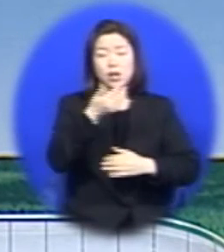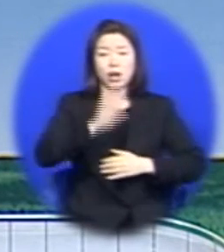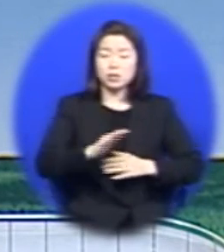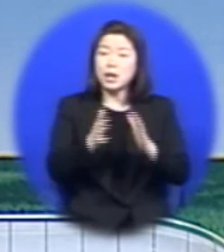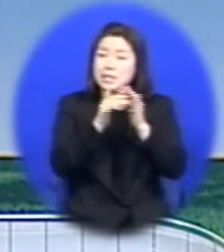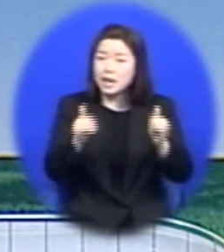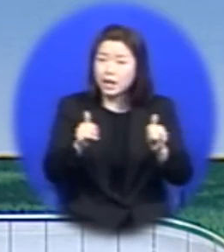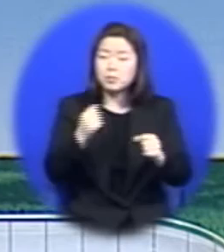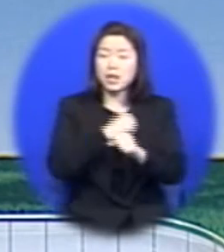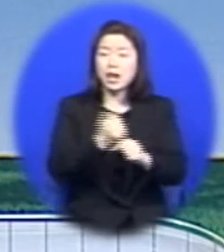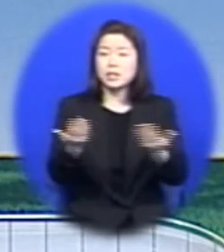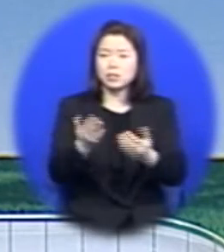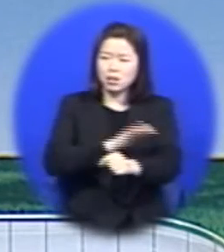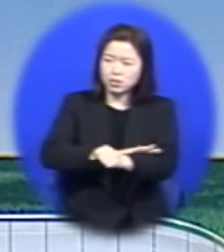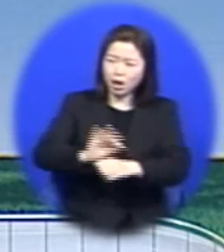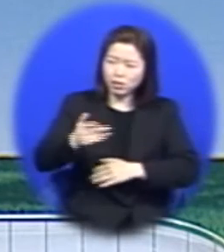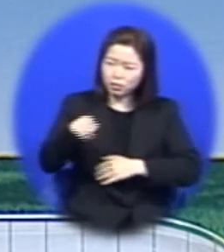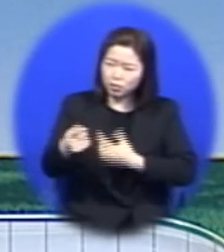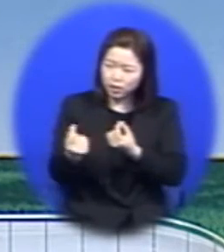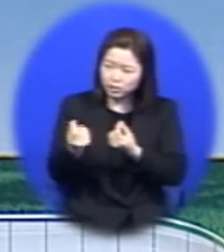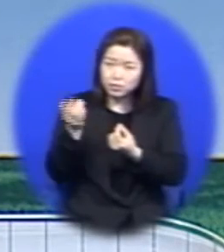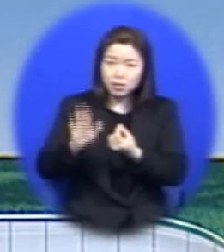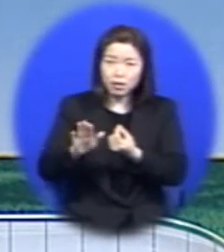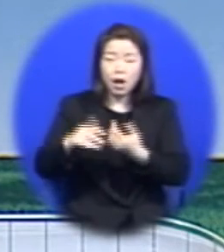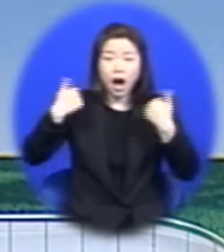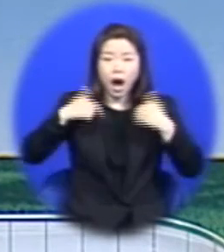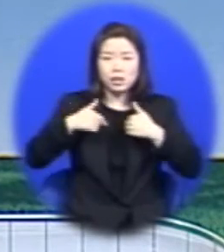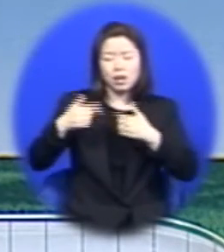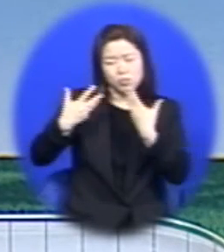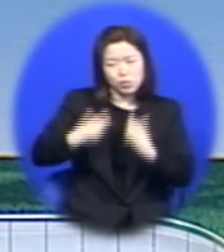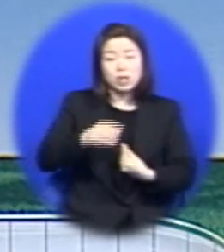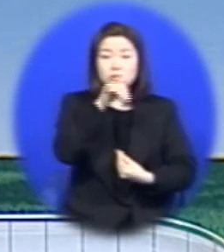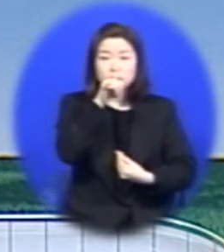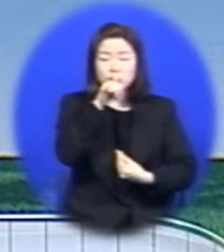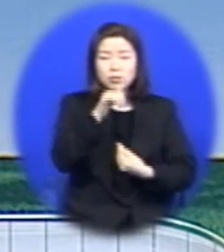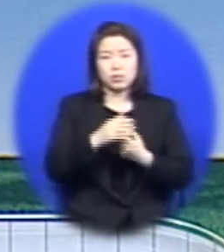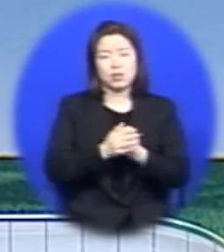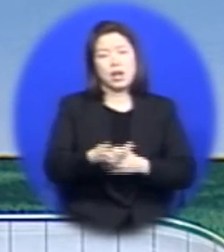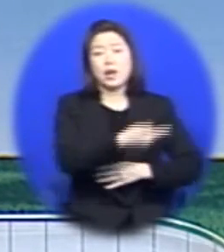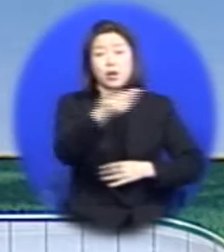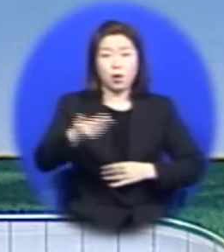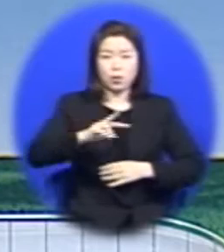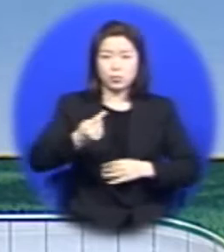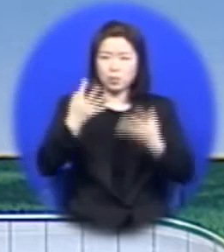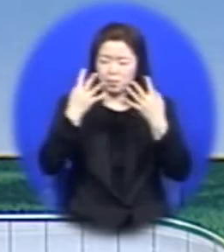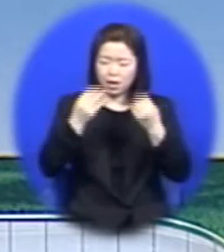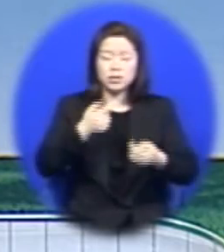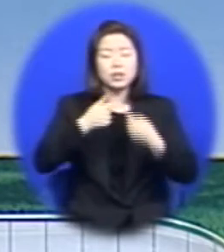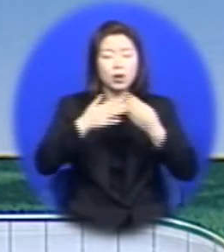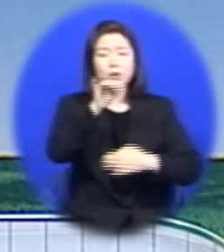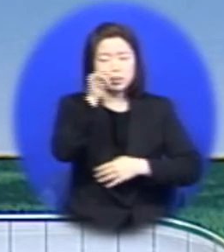일은 잘 될 것 같은데 항상 좌절하는. 여러분도 수도 없이 경험할